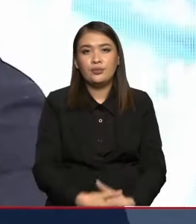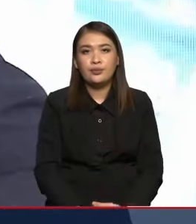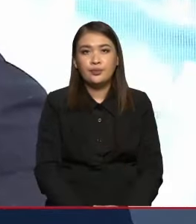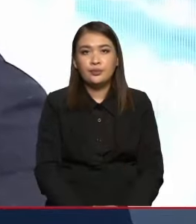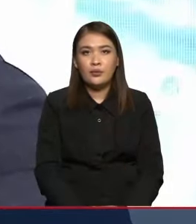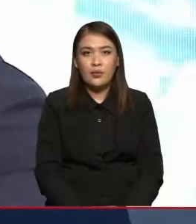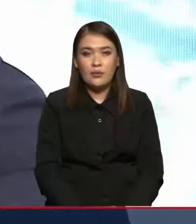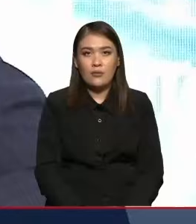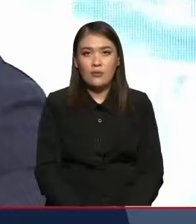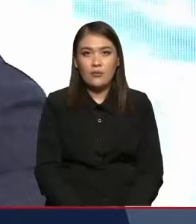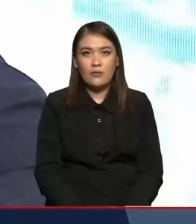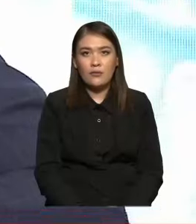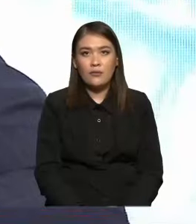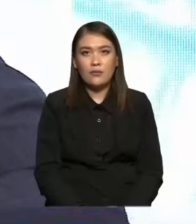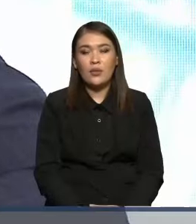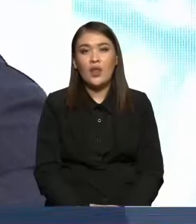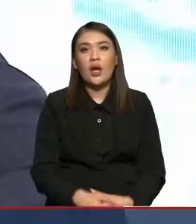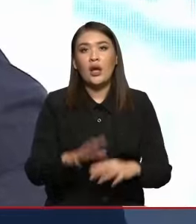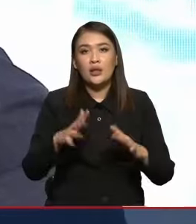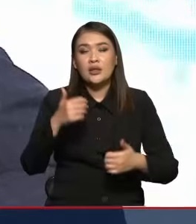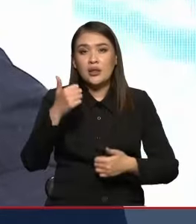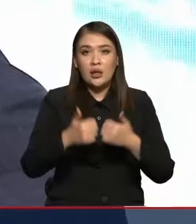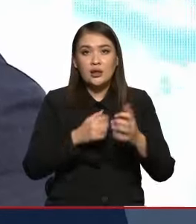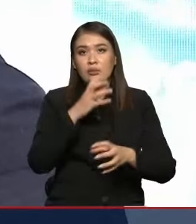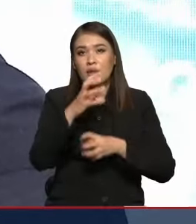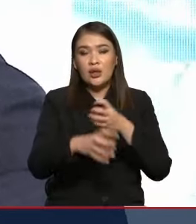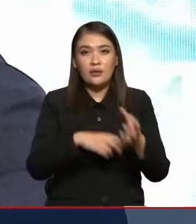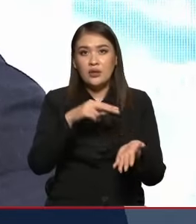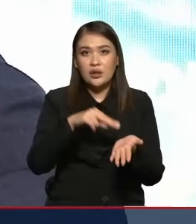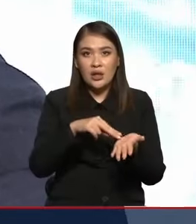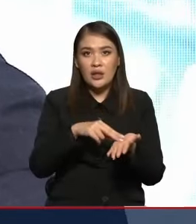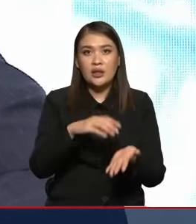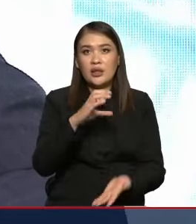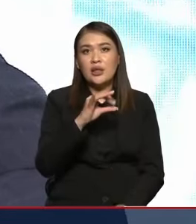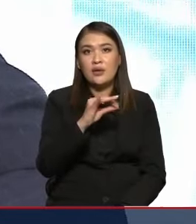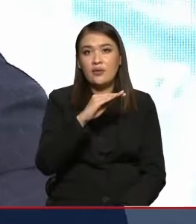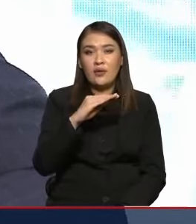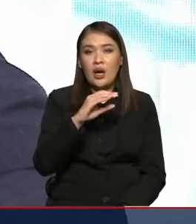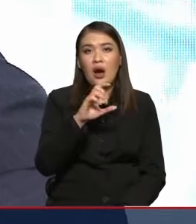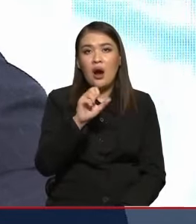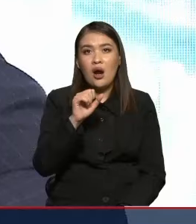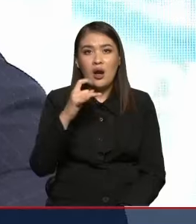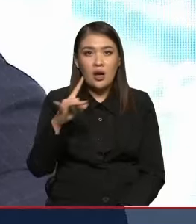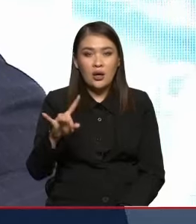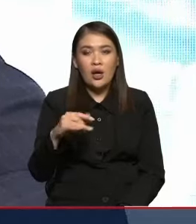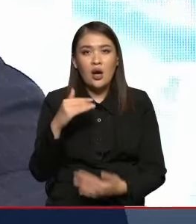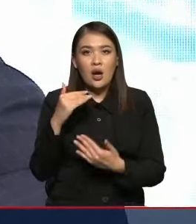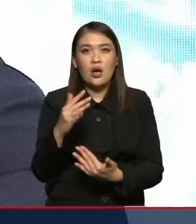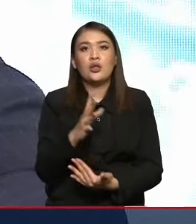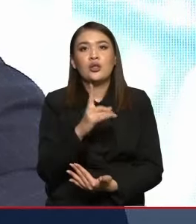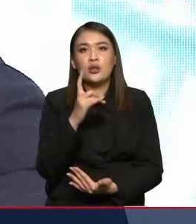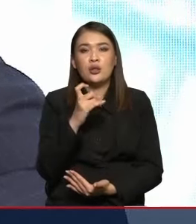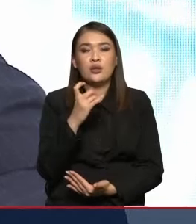Тупиков Если сравнивать с мировыми ценами то сифра европейския она стоит порядка 100-10